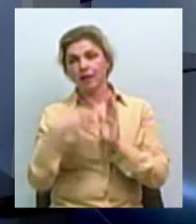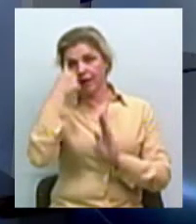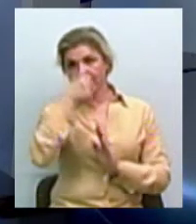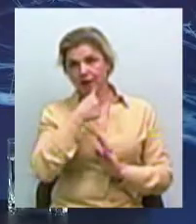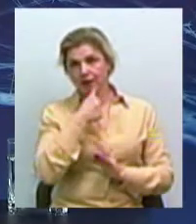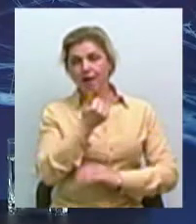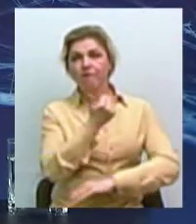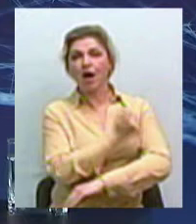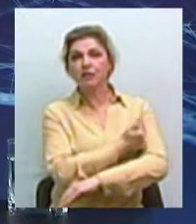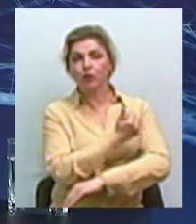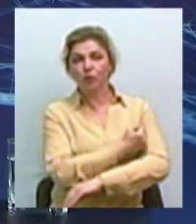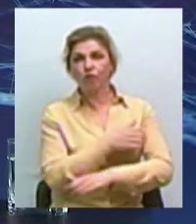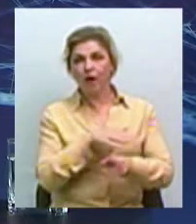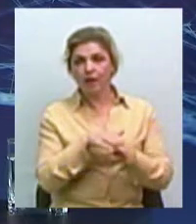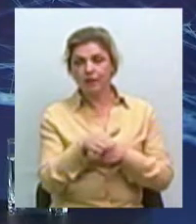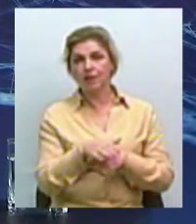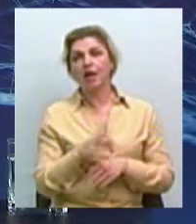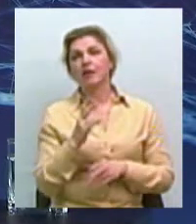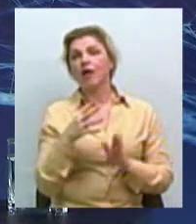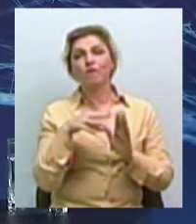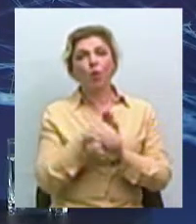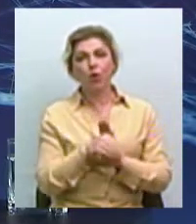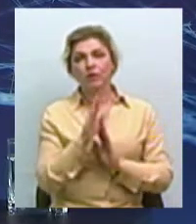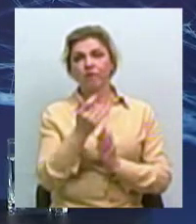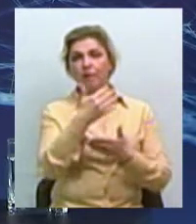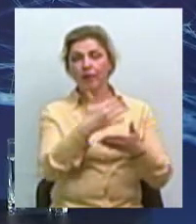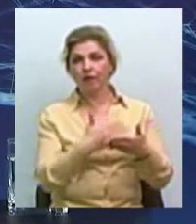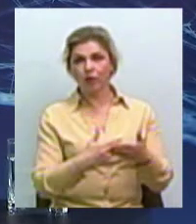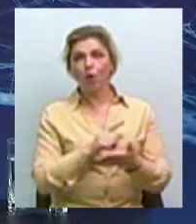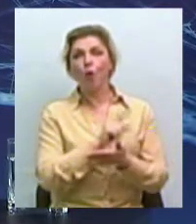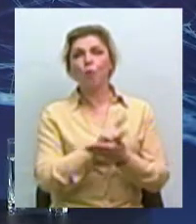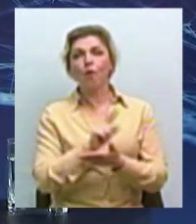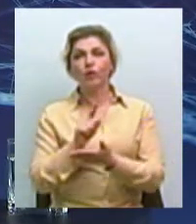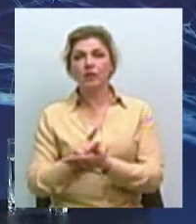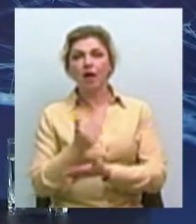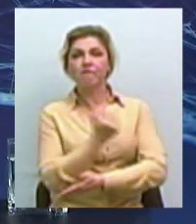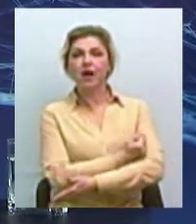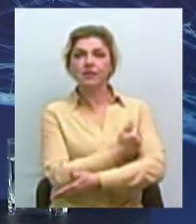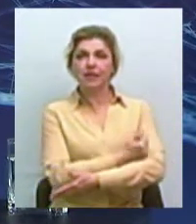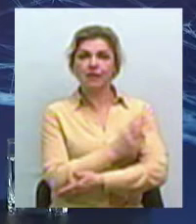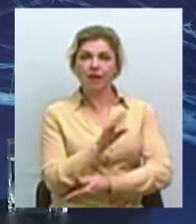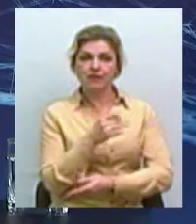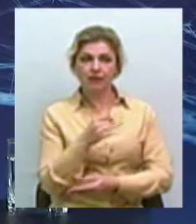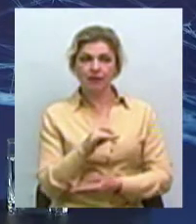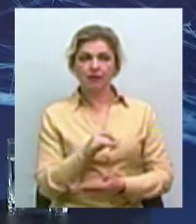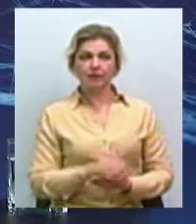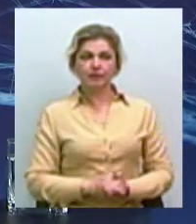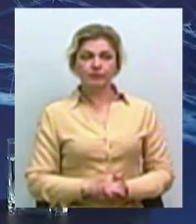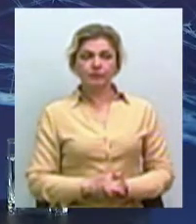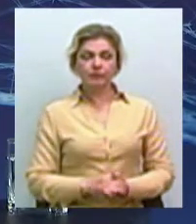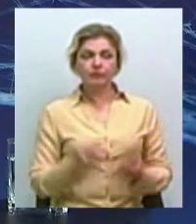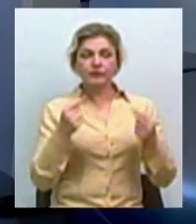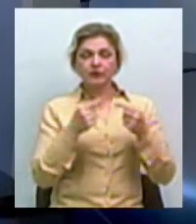вакцинувалися, так як ці вакцини вони входять в перелік обов'язкових вакцинацій згідно